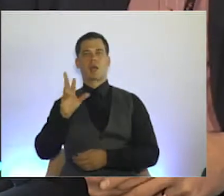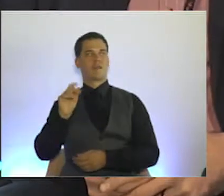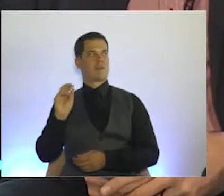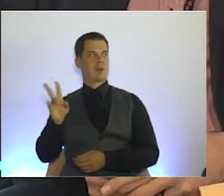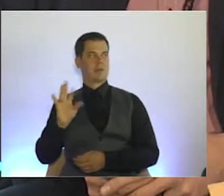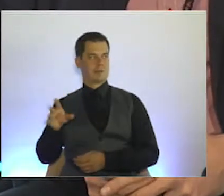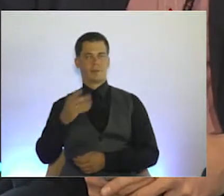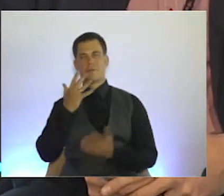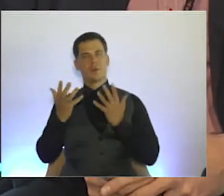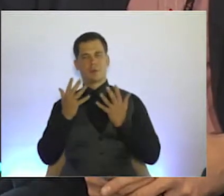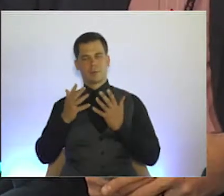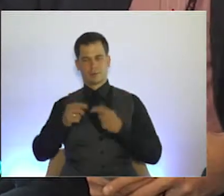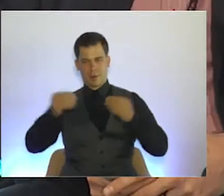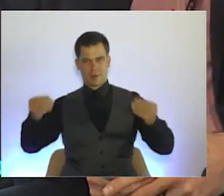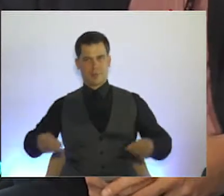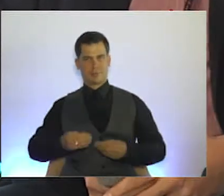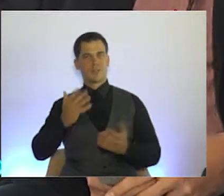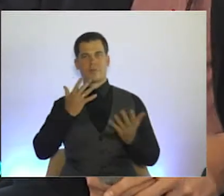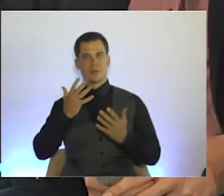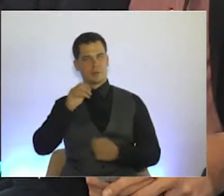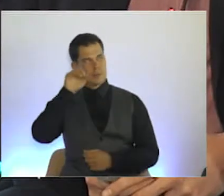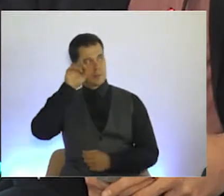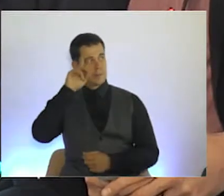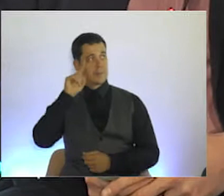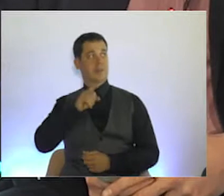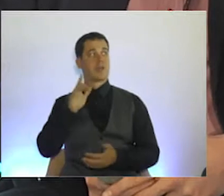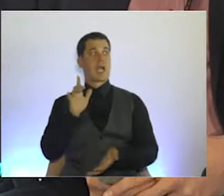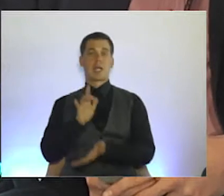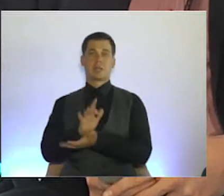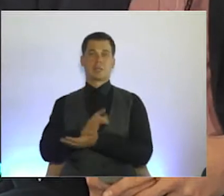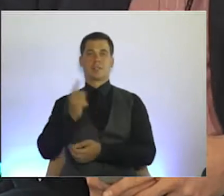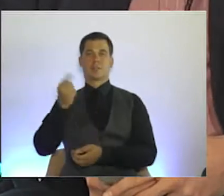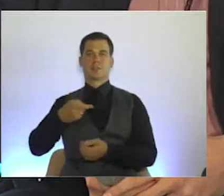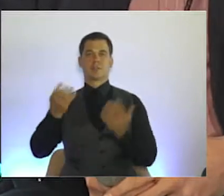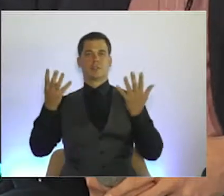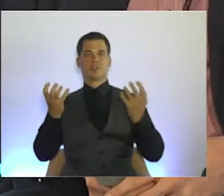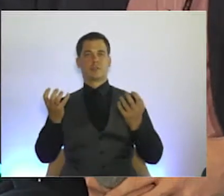tak. Już Państwu pokazuję. Otóż jest to gazeta z roku